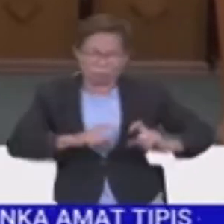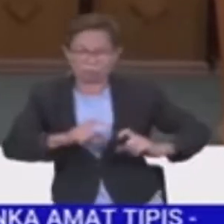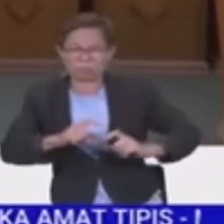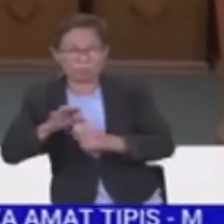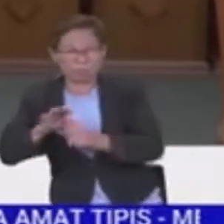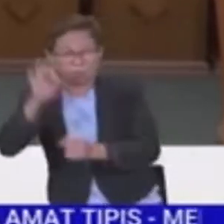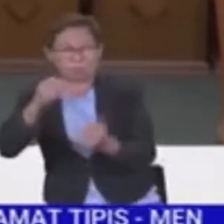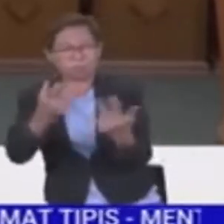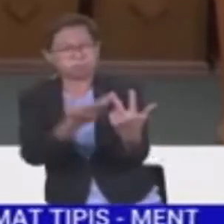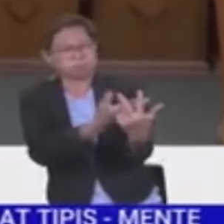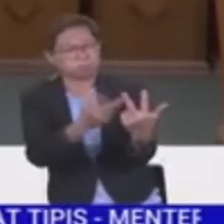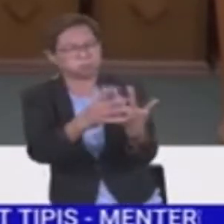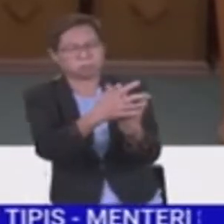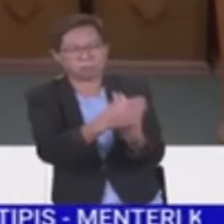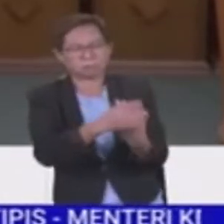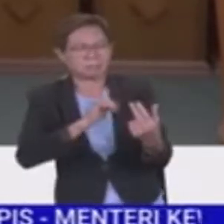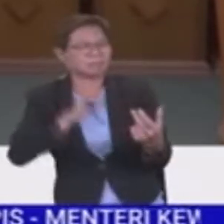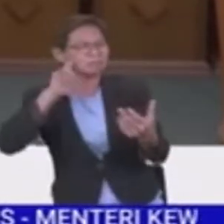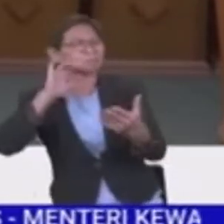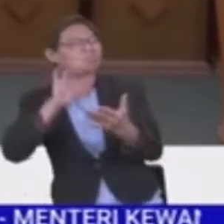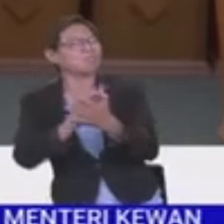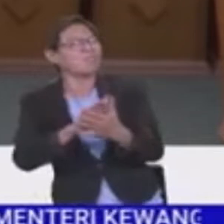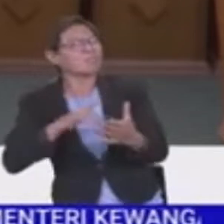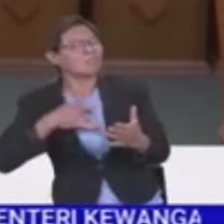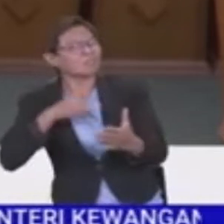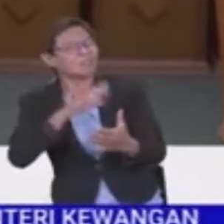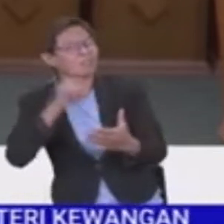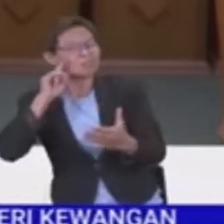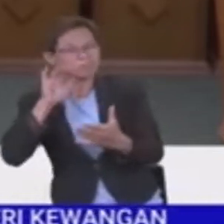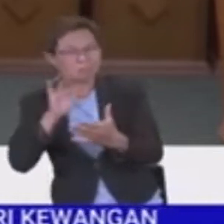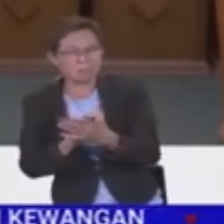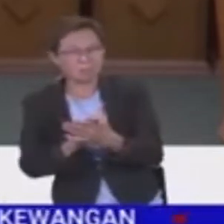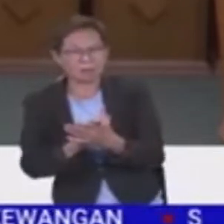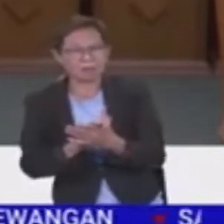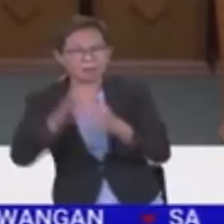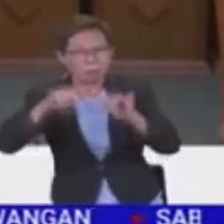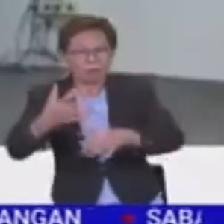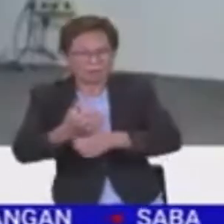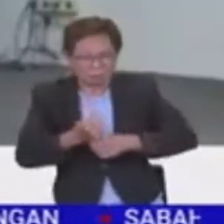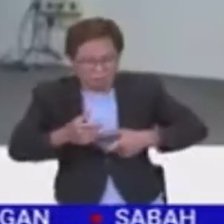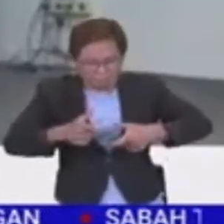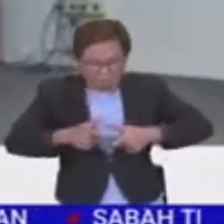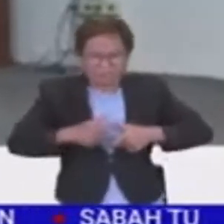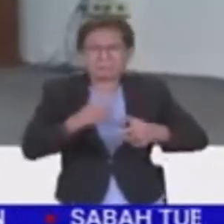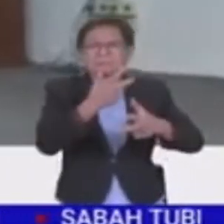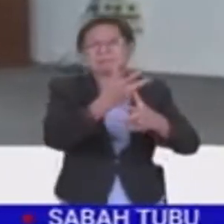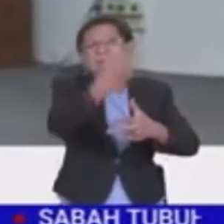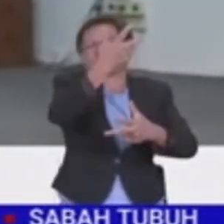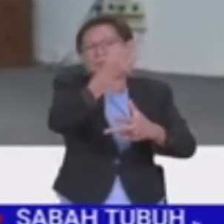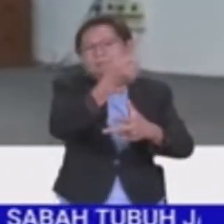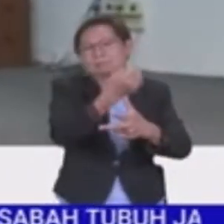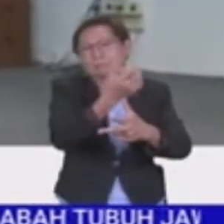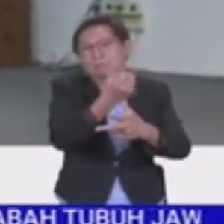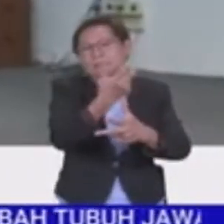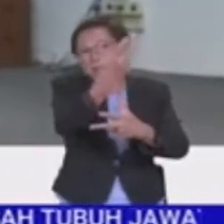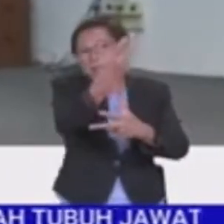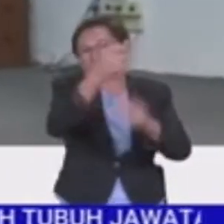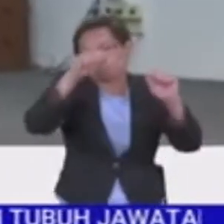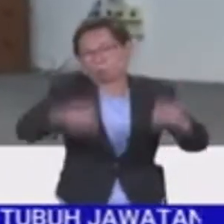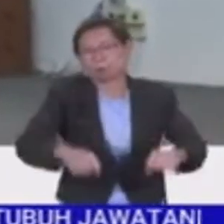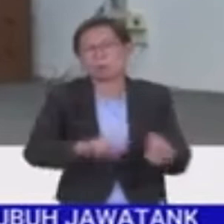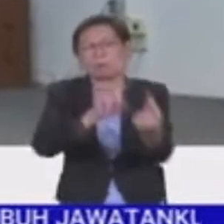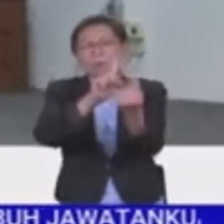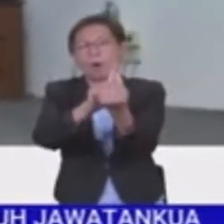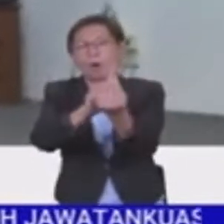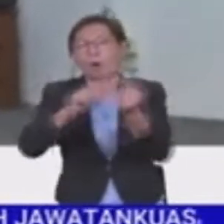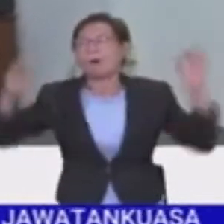insallah saya rasa dan yakapaian dapatai kali ini beliau